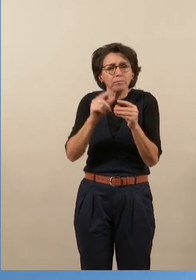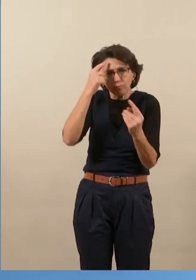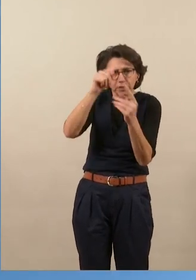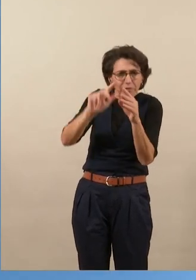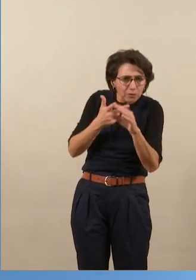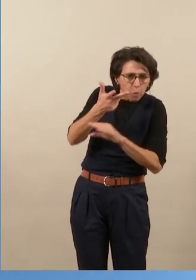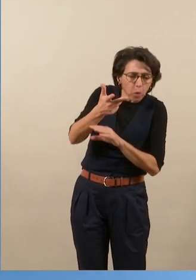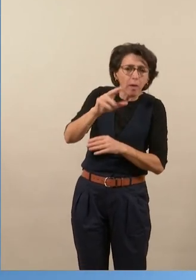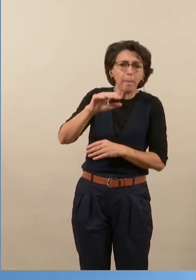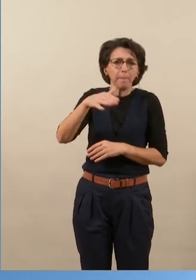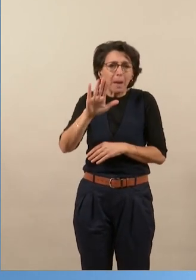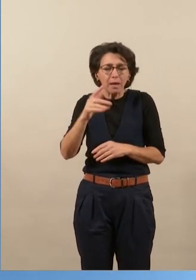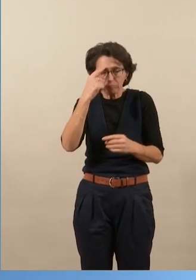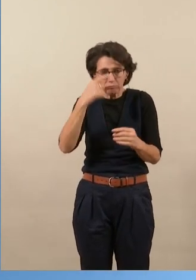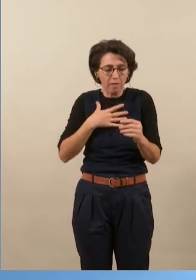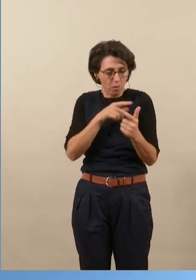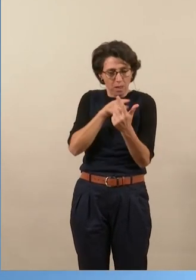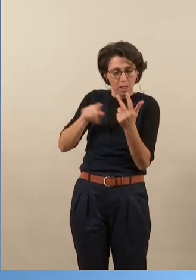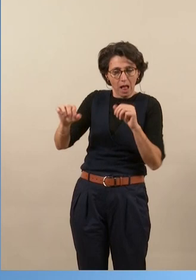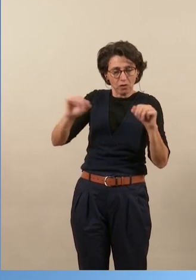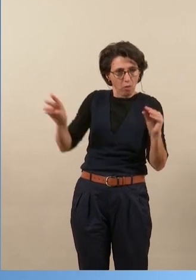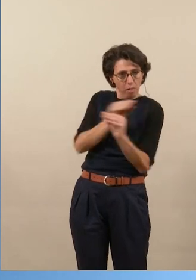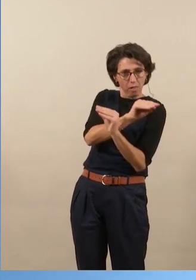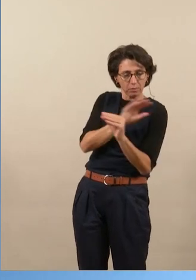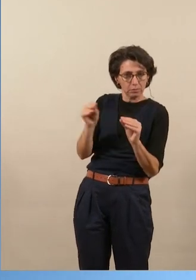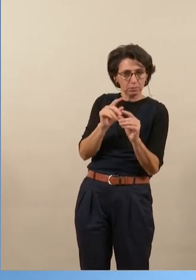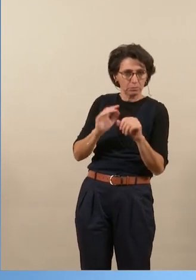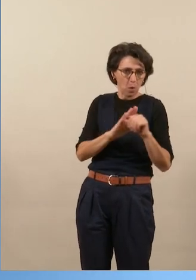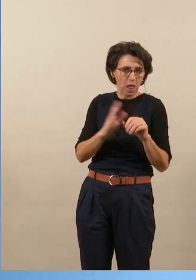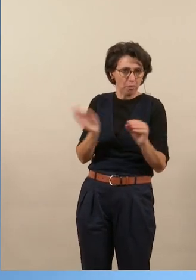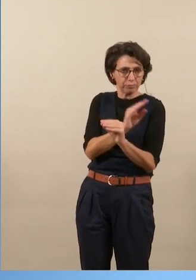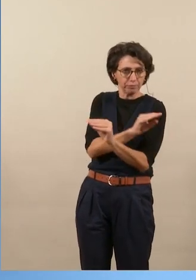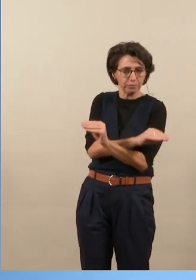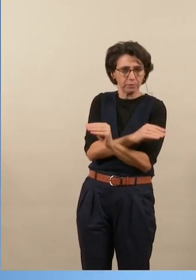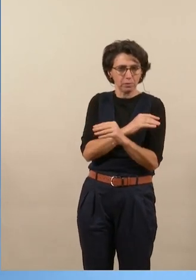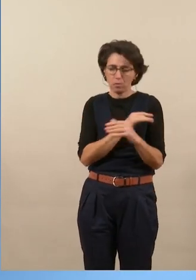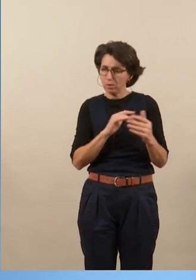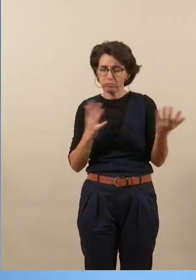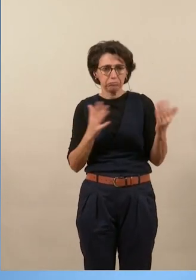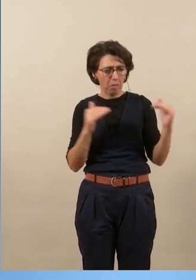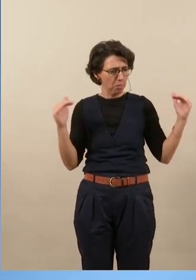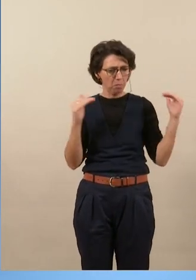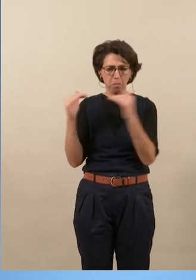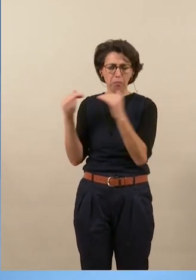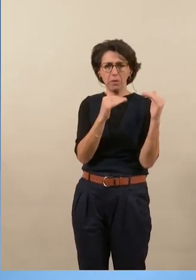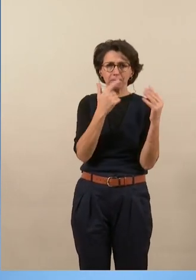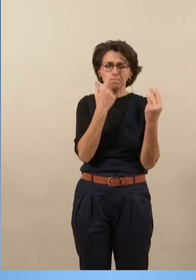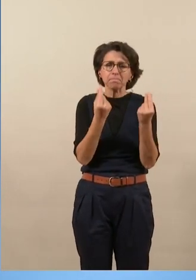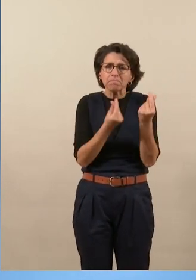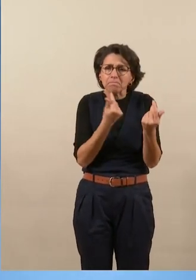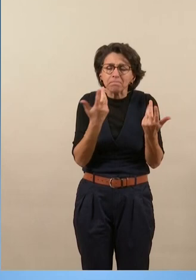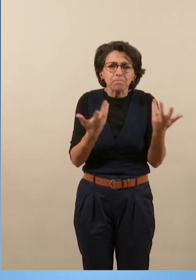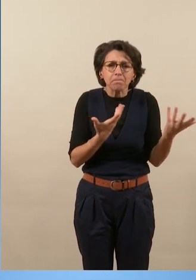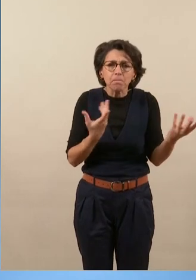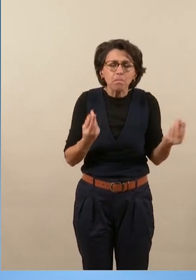plus importantes que d'autres et que là euh les traités tous sur le même pied d'équalité pour nous c'est un c'est une chose qu'on qu'